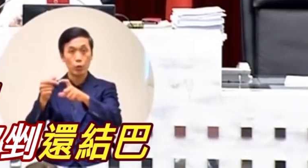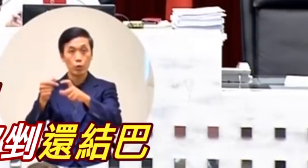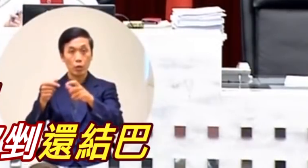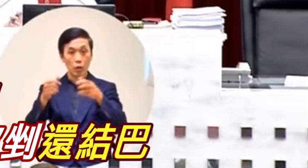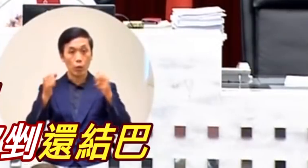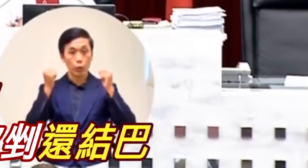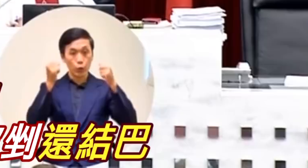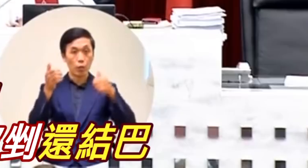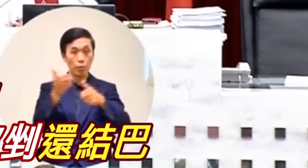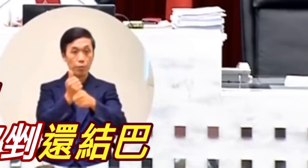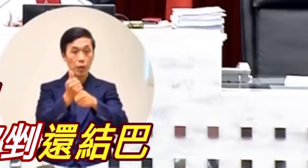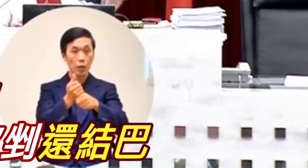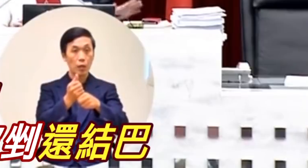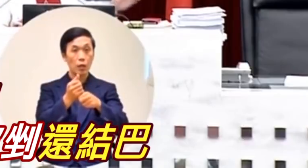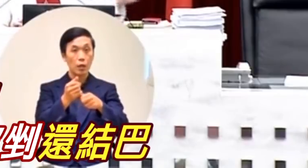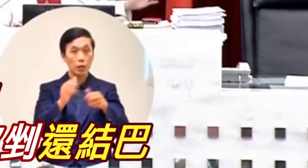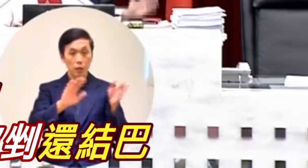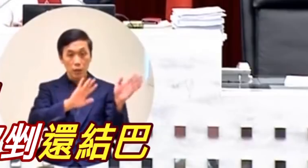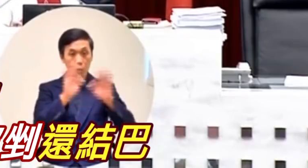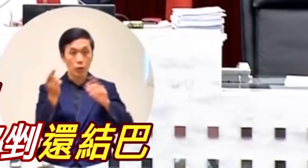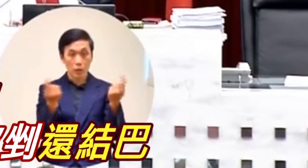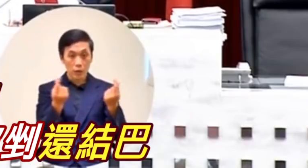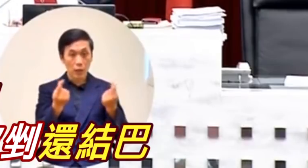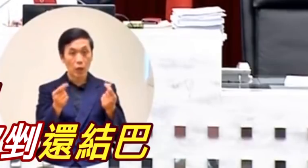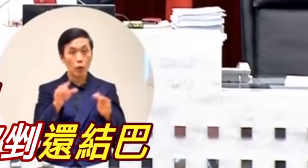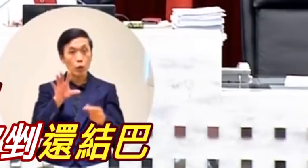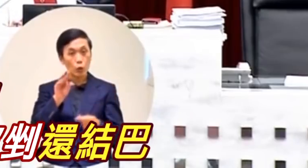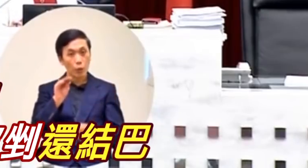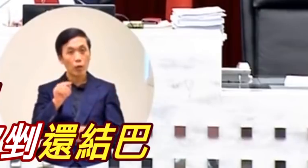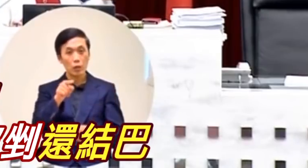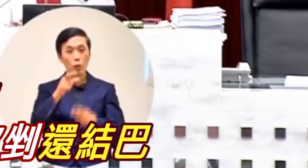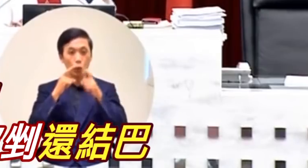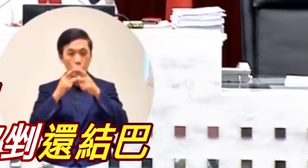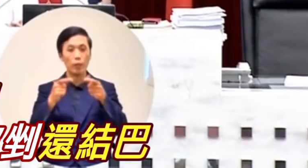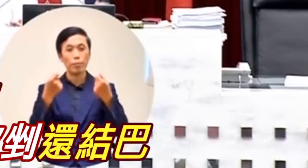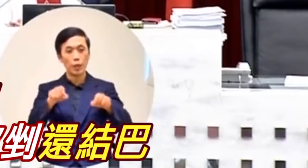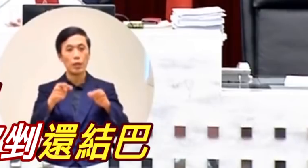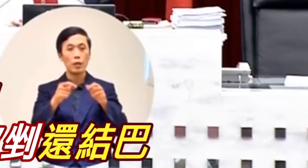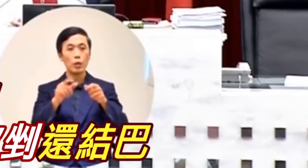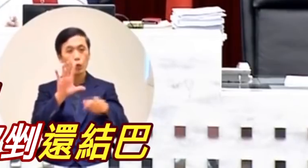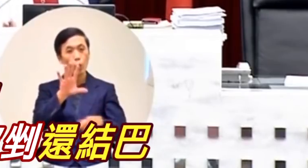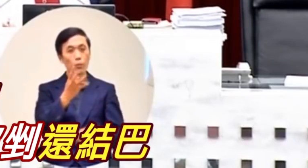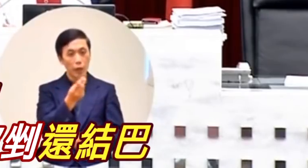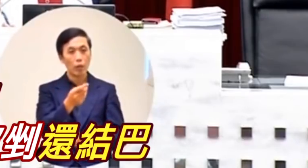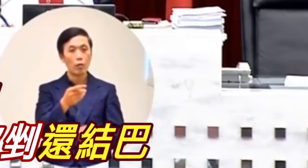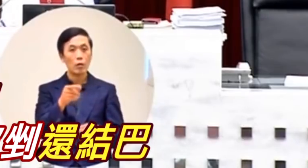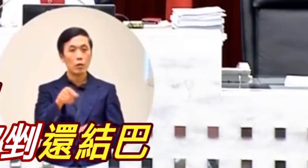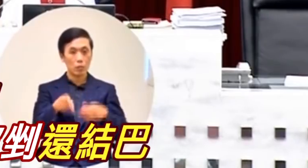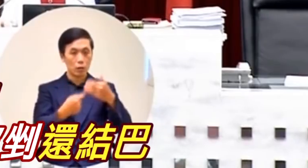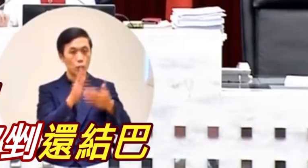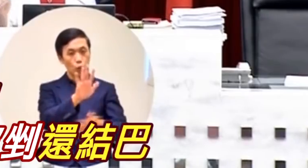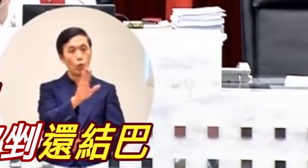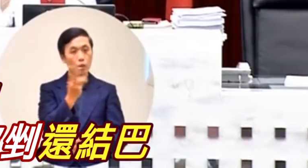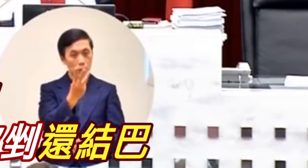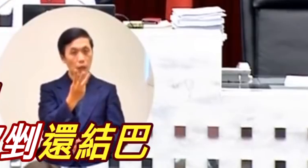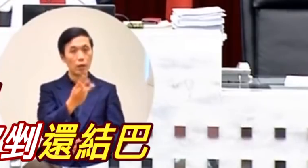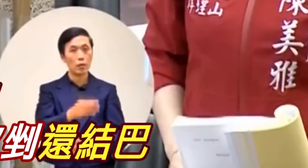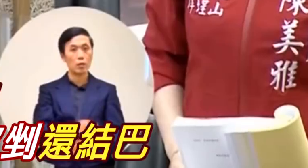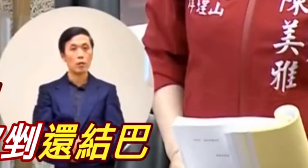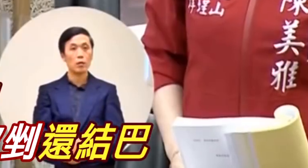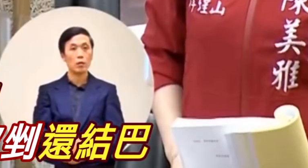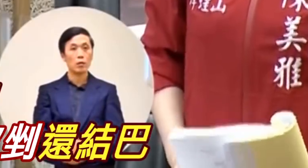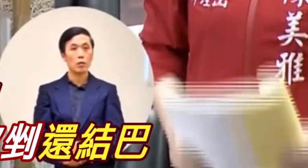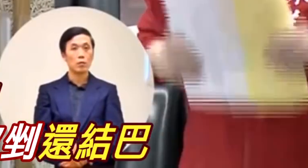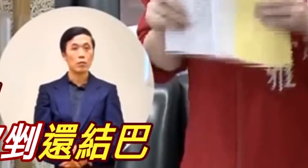在处理？没有的，你就说还没有，就只有这三座。 不要这样子糊弄高雄市民